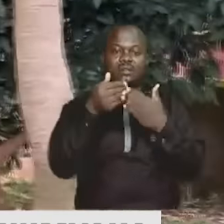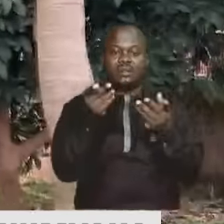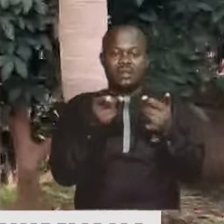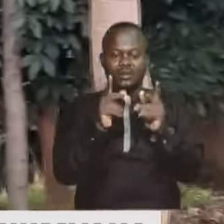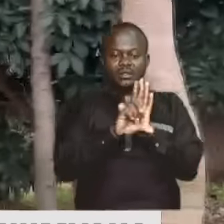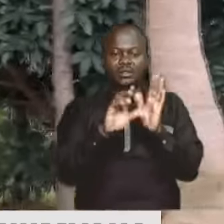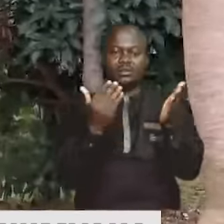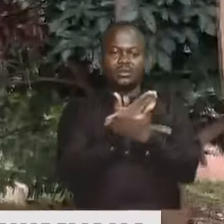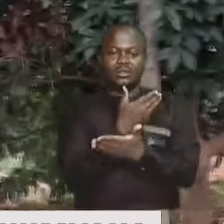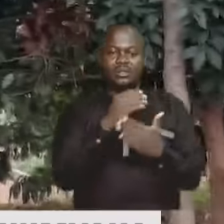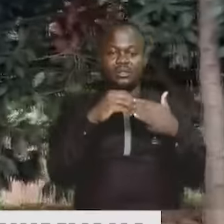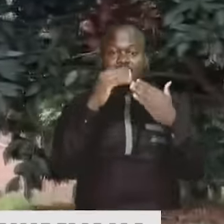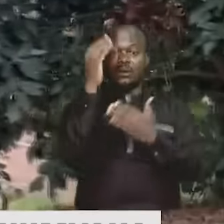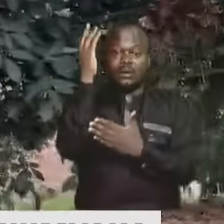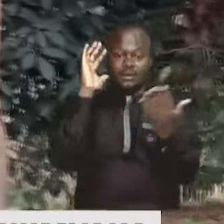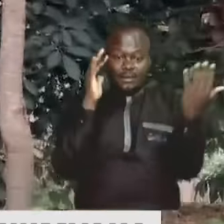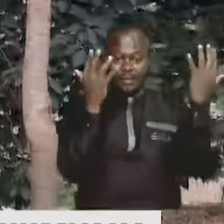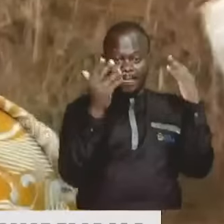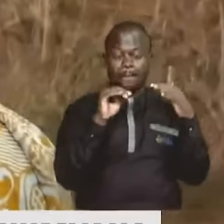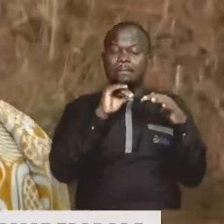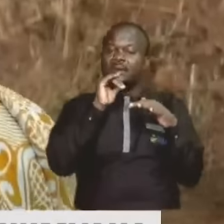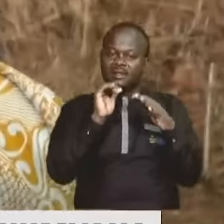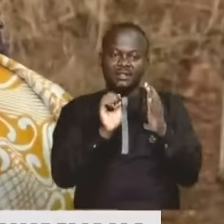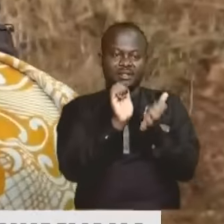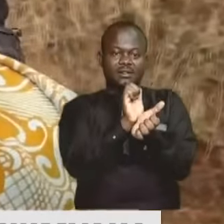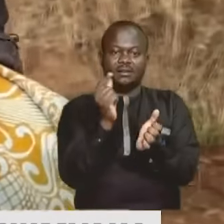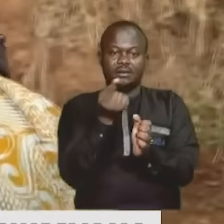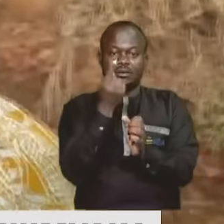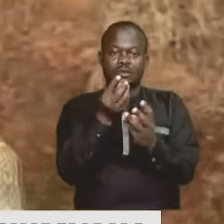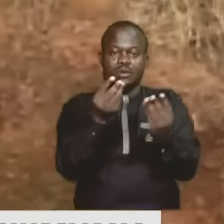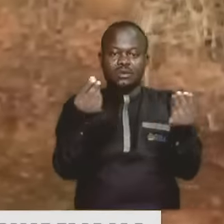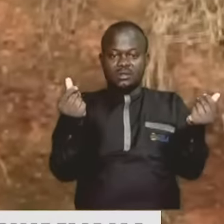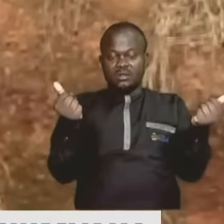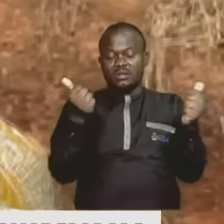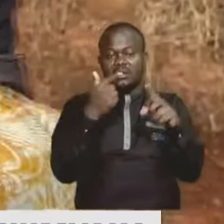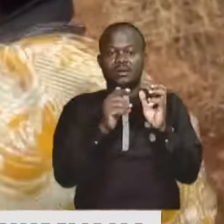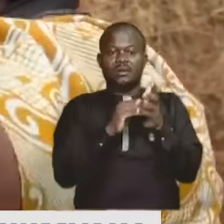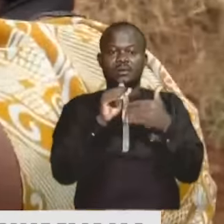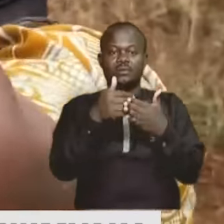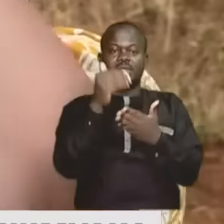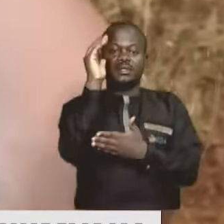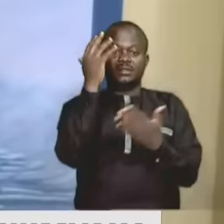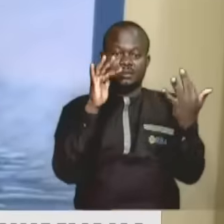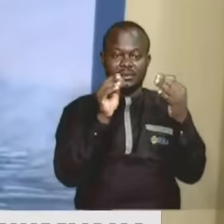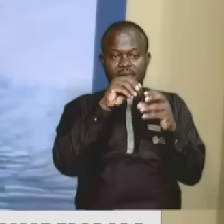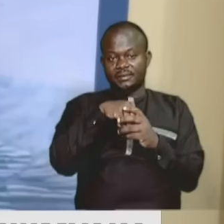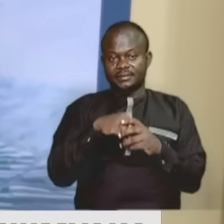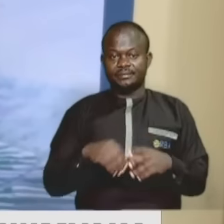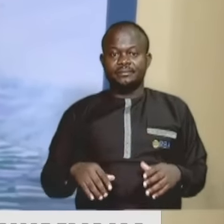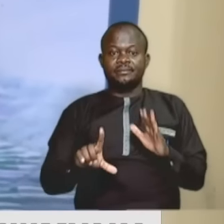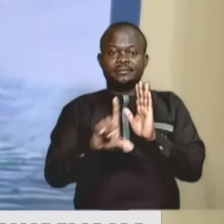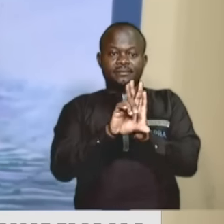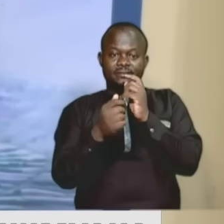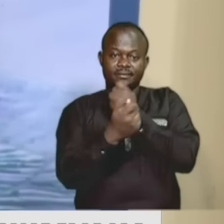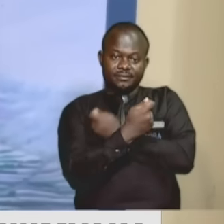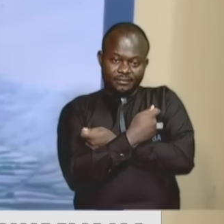rishya rigenga amashyamba ritazajya rihana gusa uwangije ishyamba ahubwo n'ibi biti bijemo itegeko